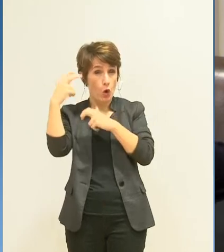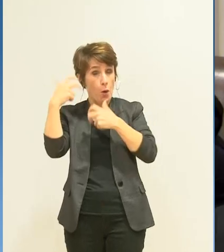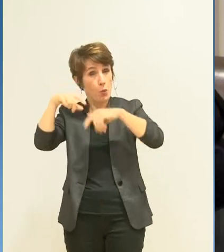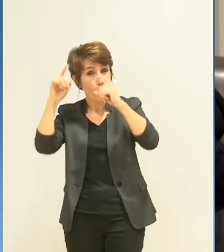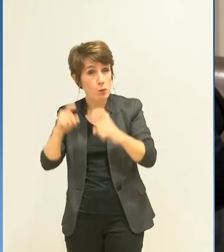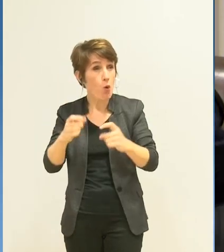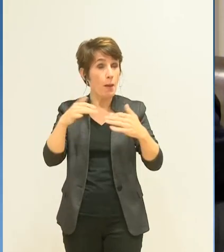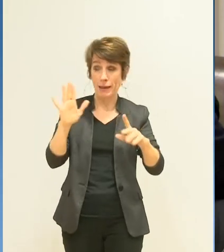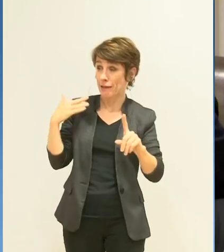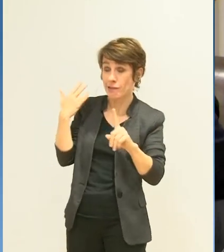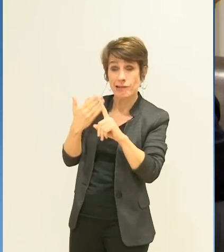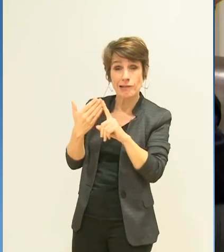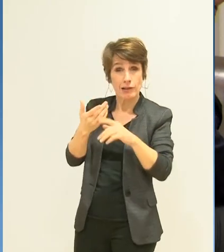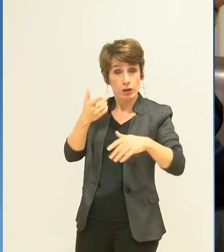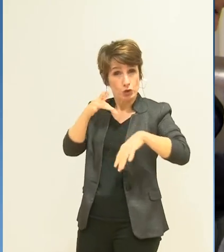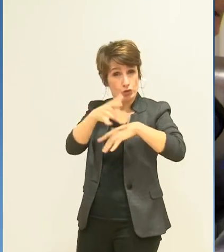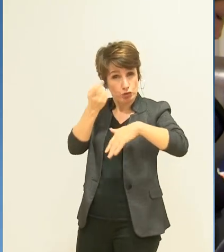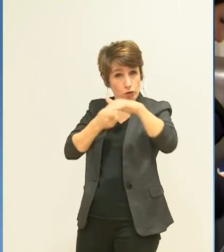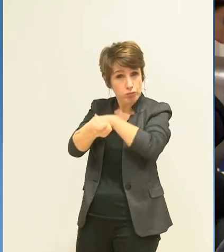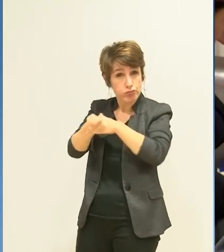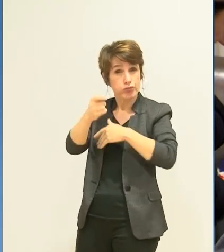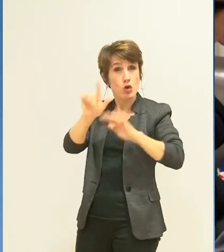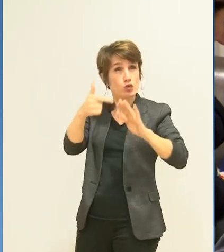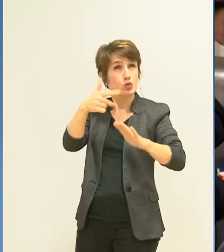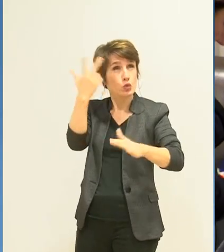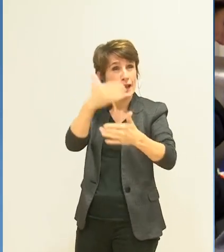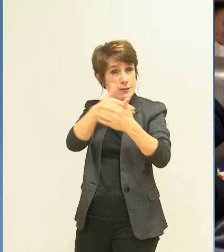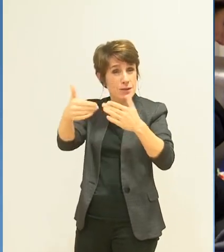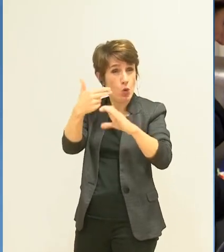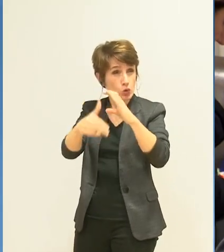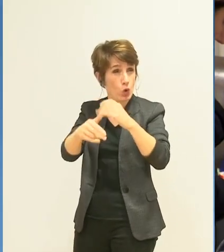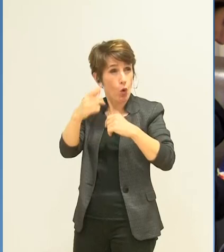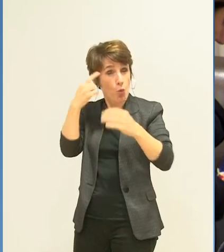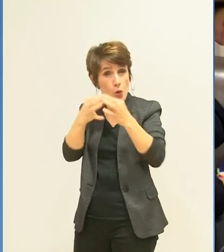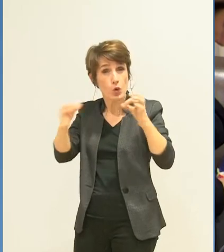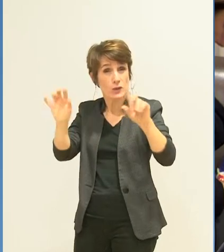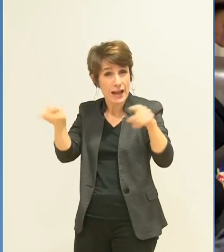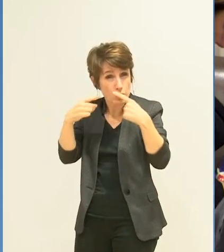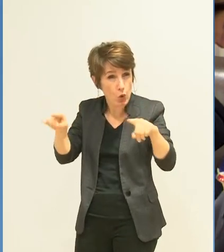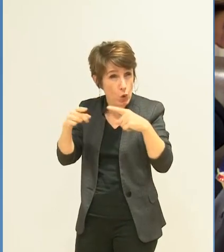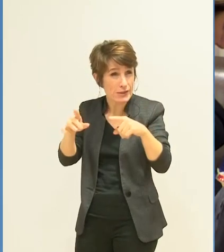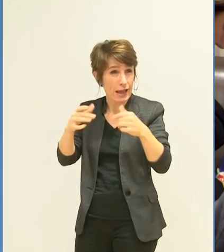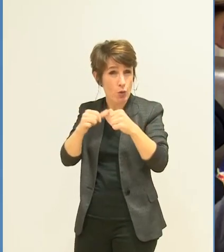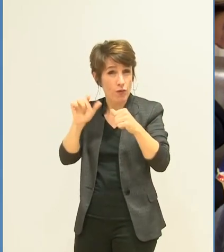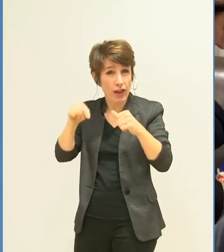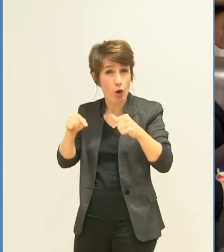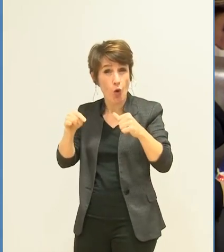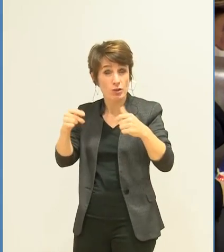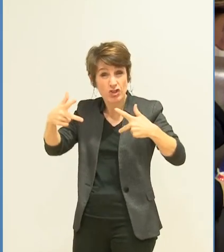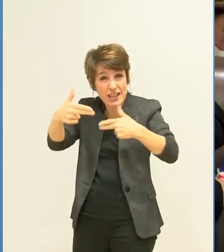12 ou 13 millions d'euros une salle de spectacle on est obligé d'avoir des sas de décompression acoustique pour protéger les